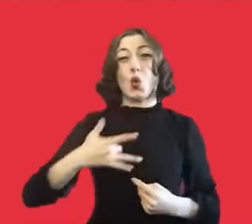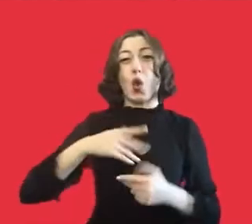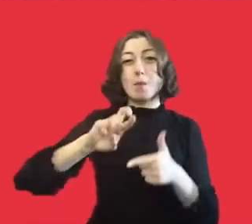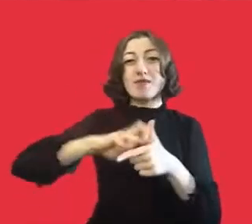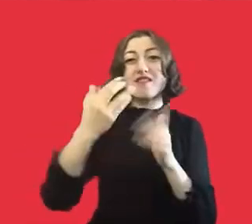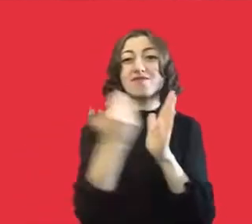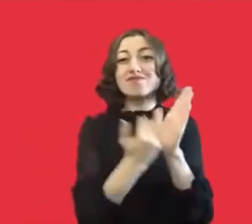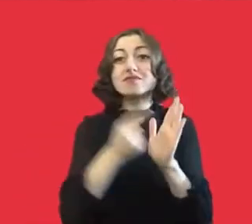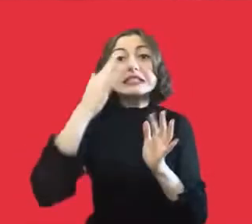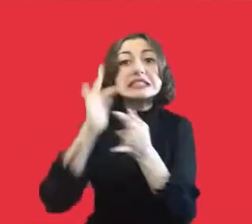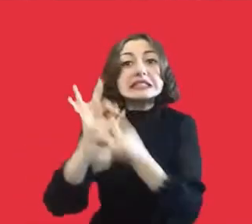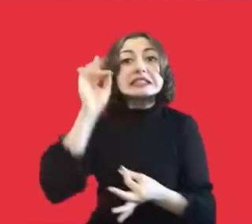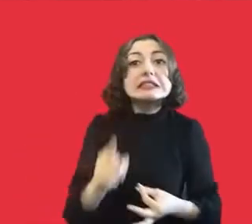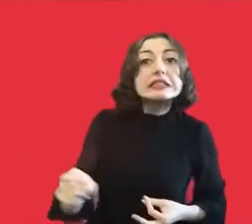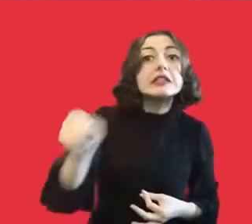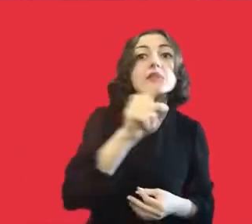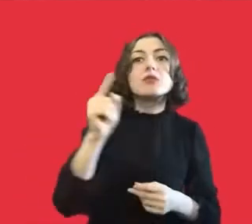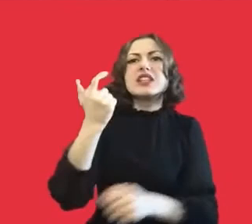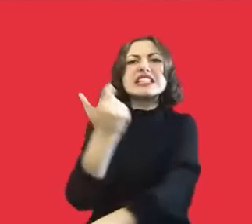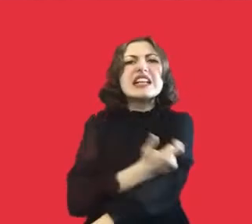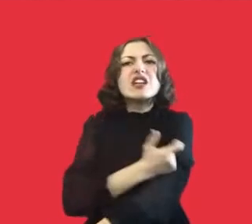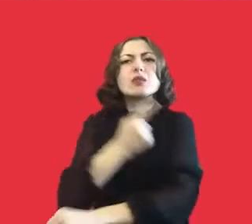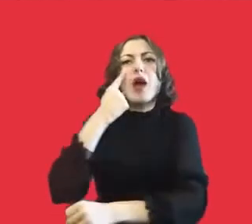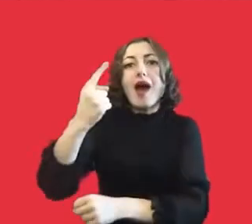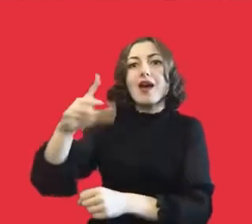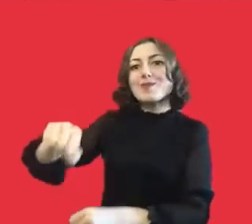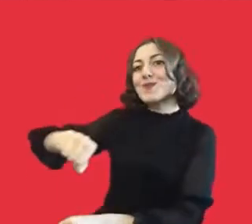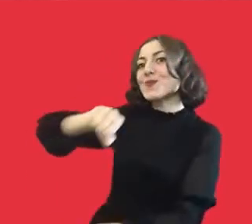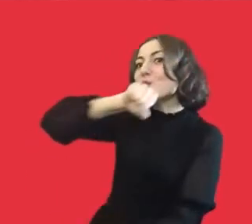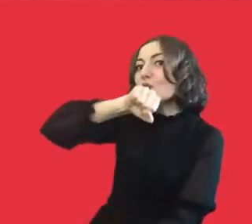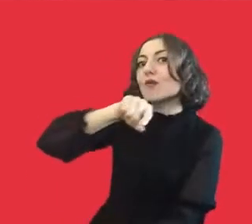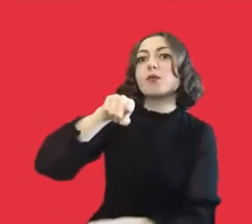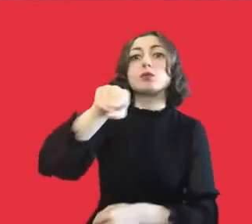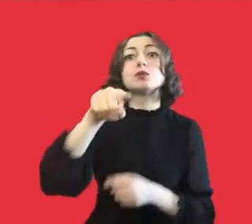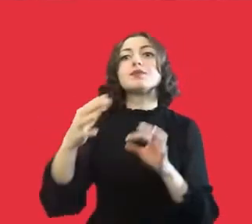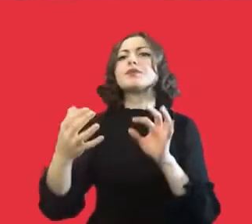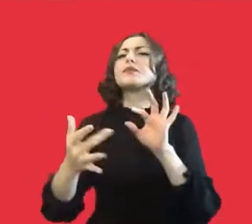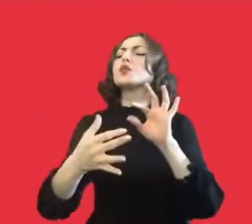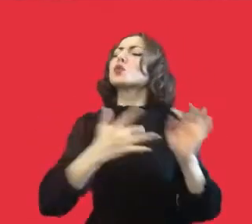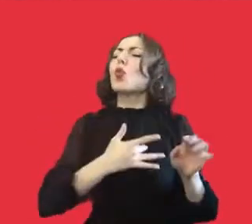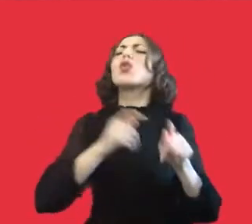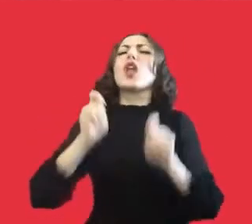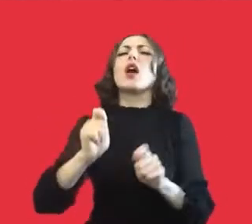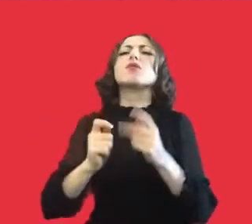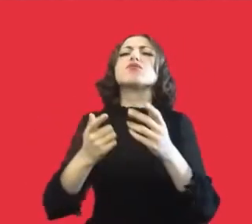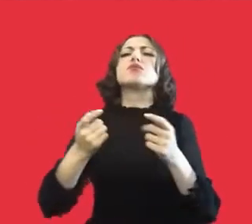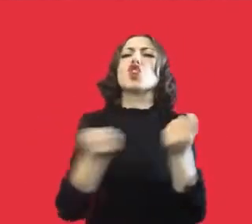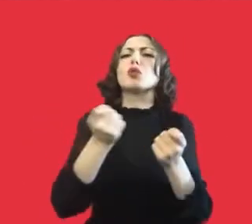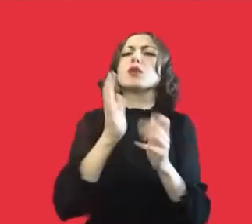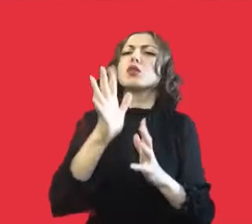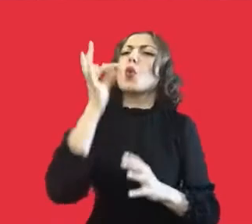insanlarımızın Kızılay aracılığıyla yapabilecekleri gönüllü çalışmalarını aslında